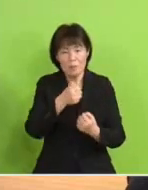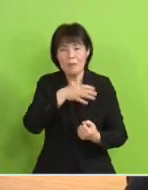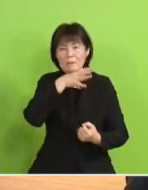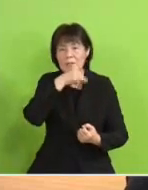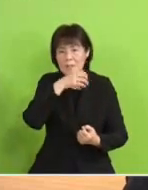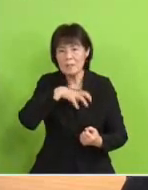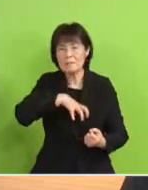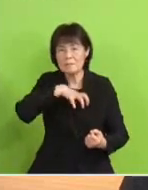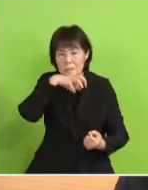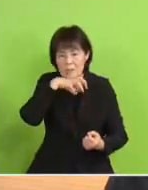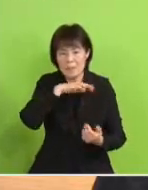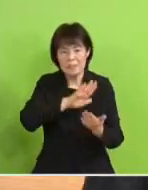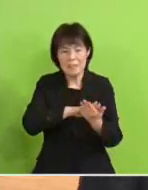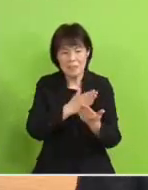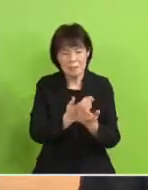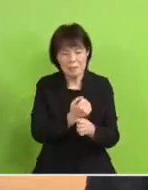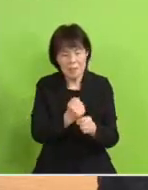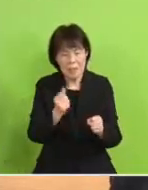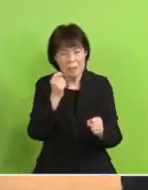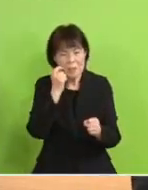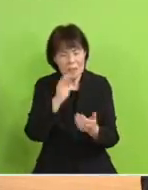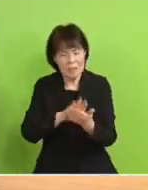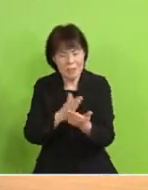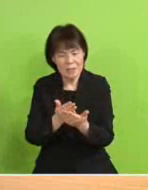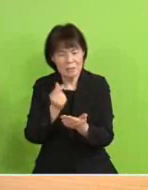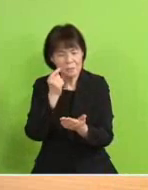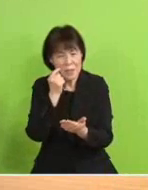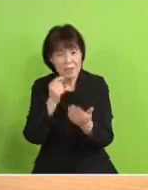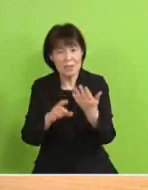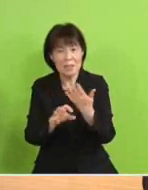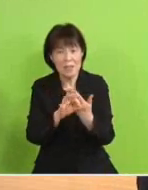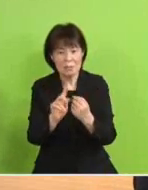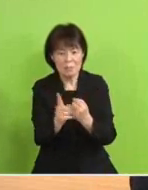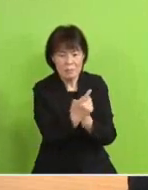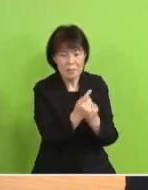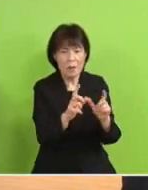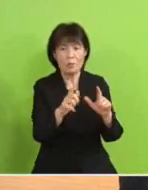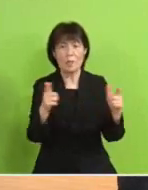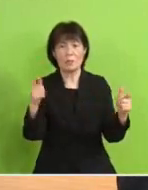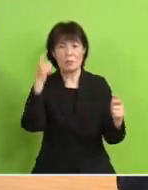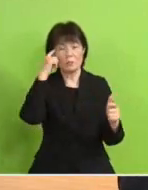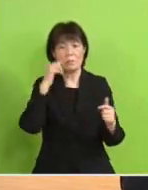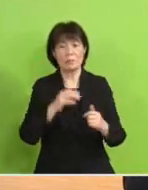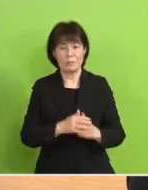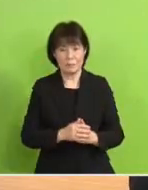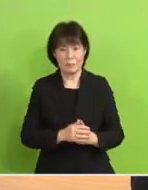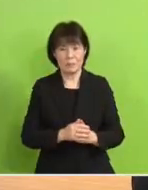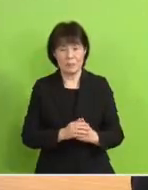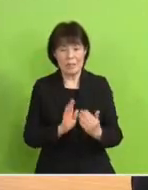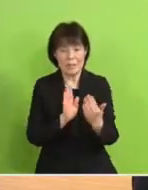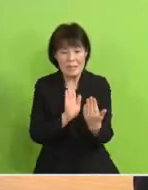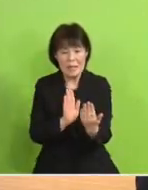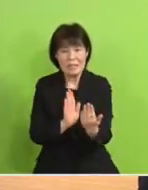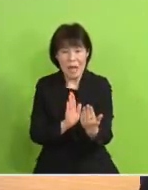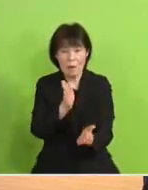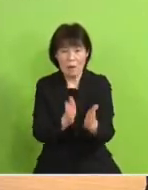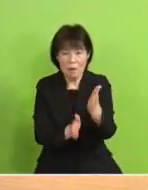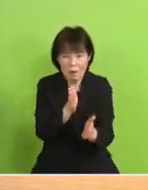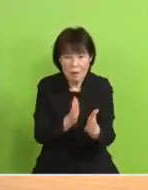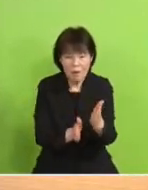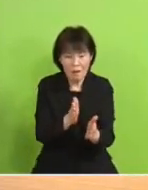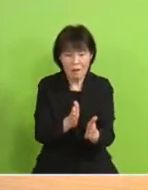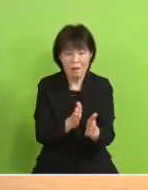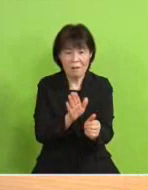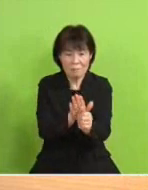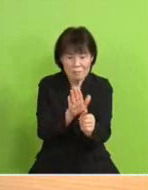からいって治療が難しいケースが増えてきます。で、対処する医療スタッフ